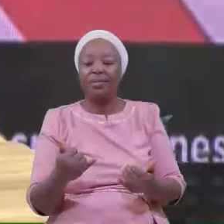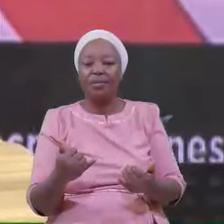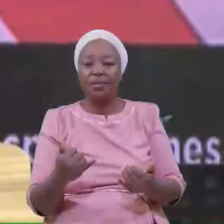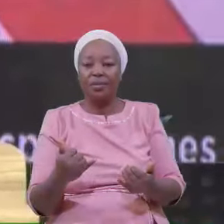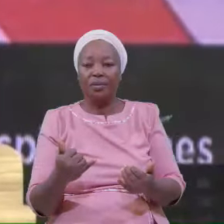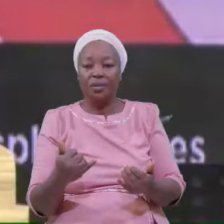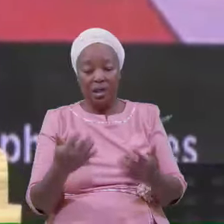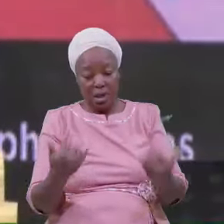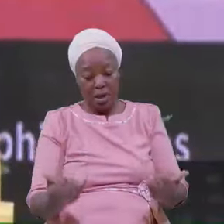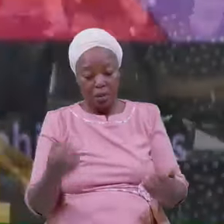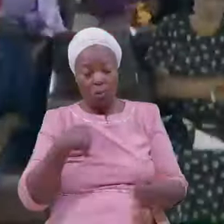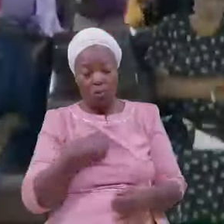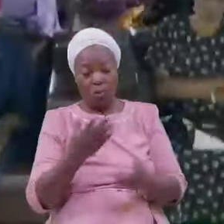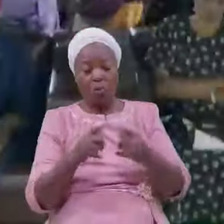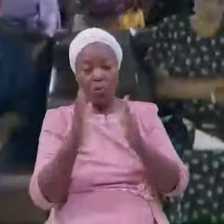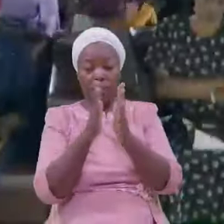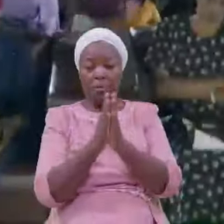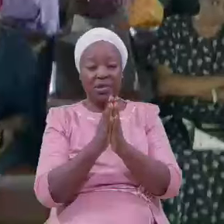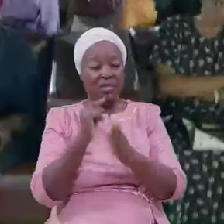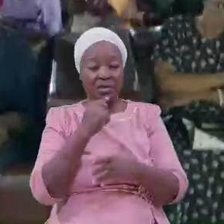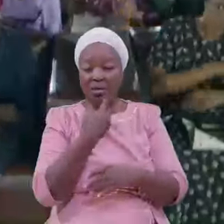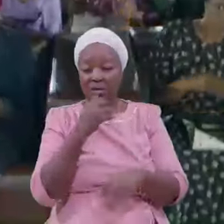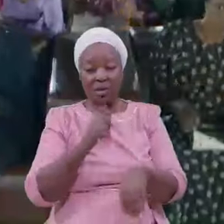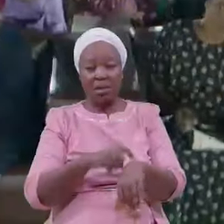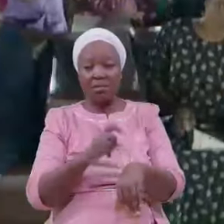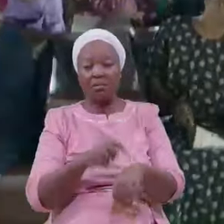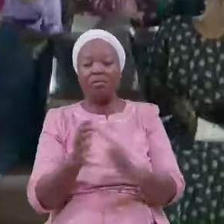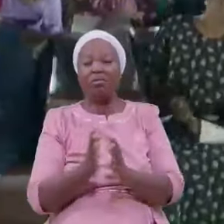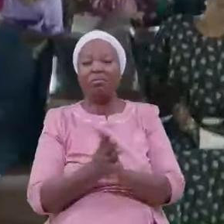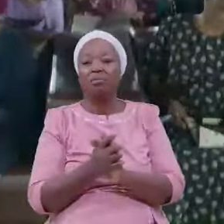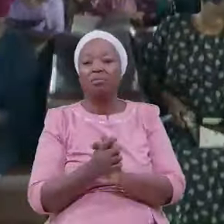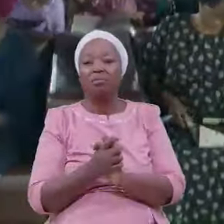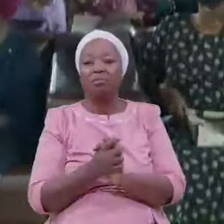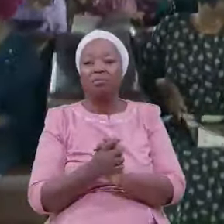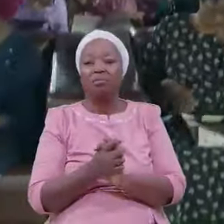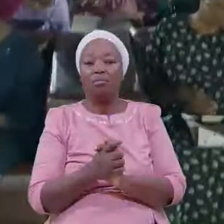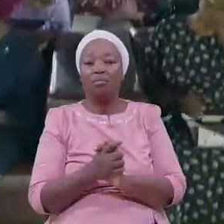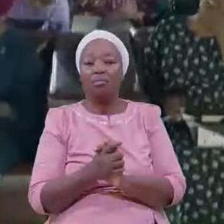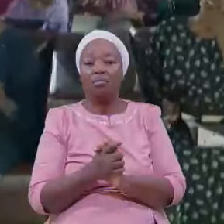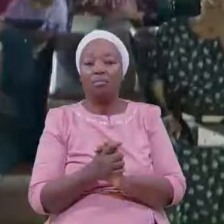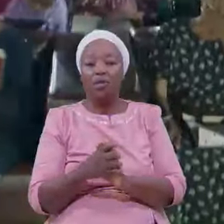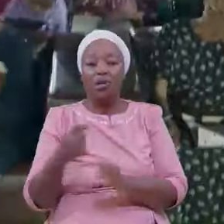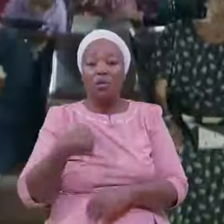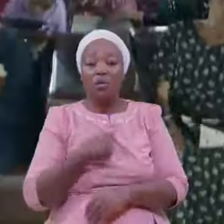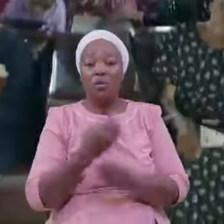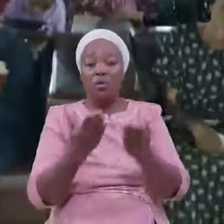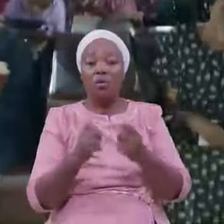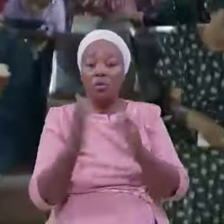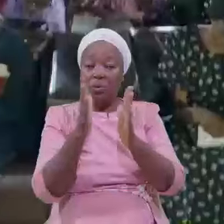bowed and eyes closed. Tumungo tayo lahat. Heads at tayo'y manalangin. Eyes